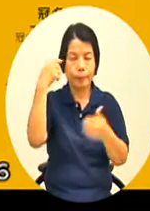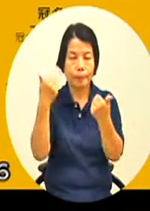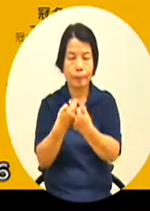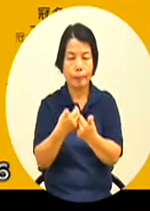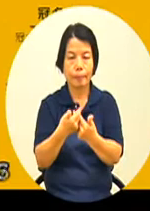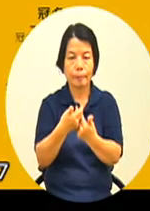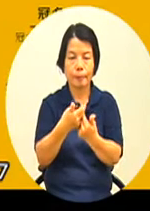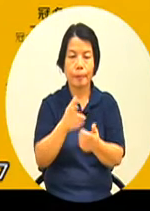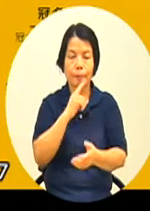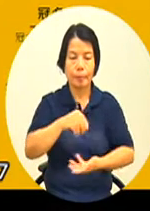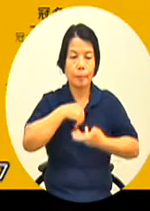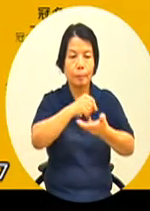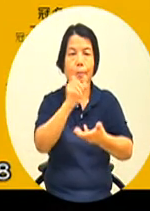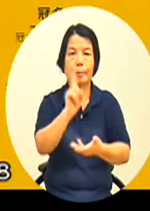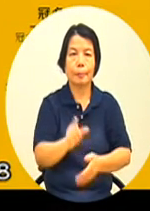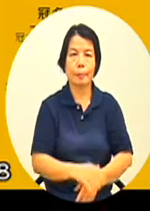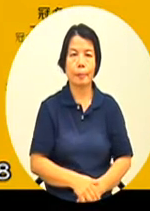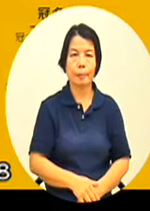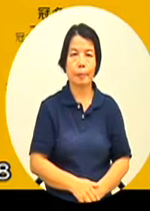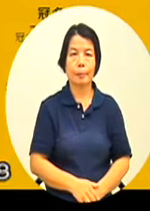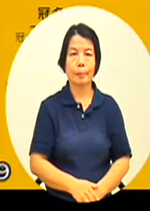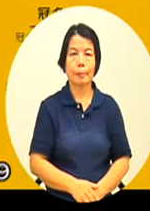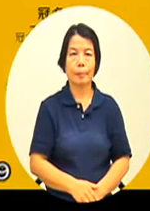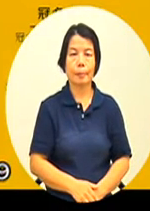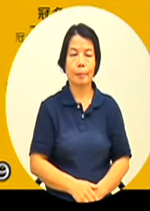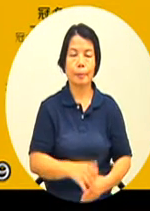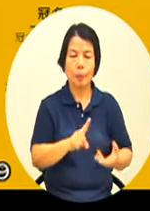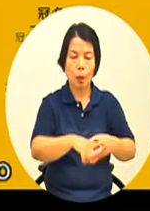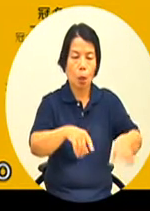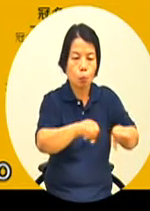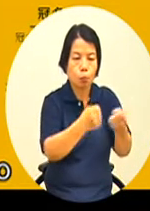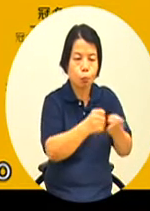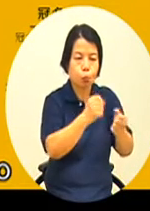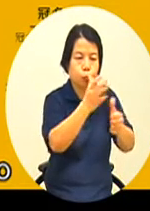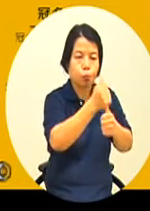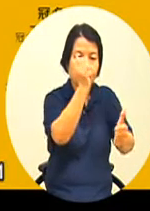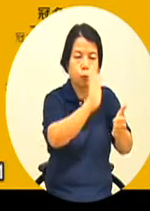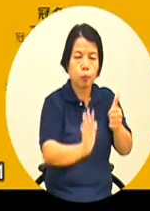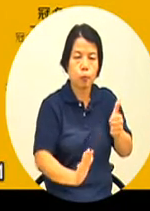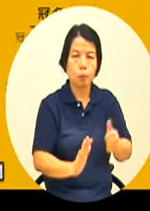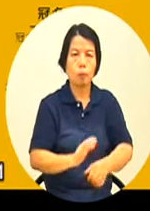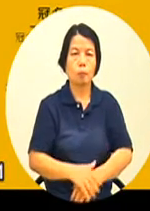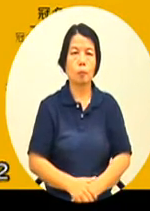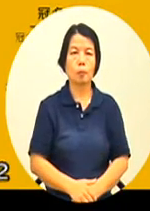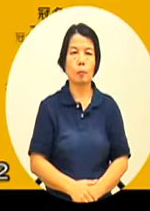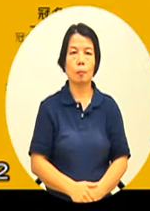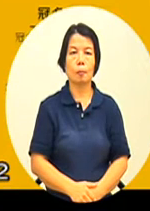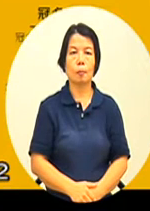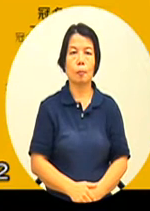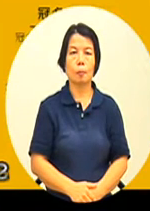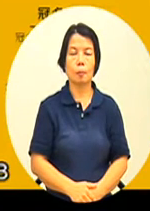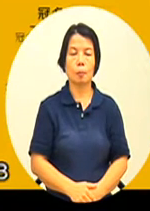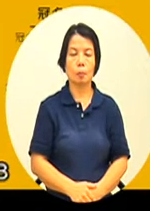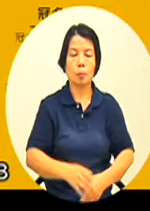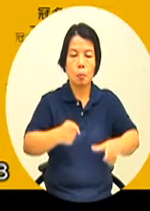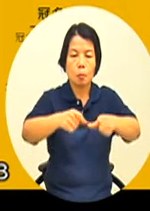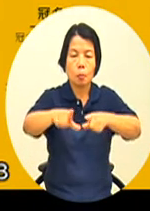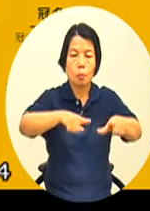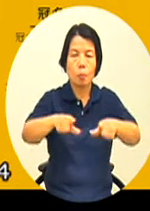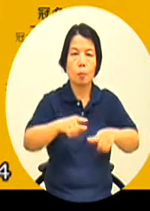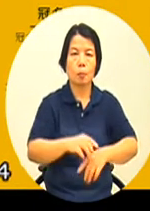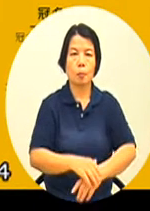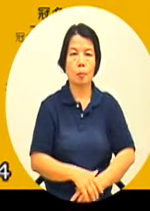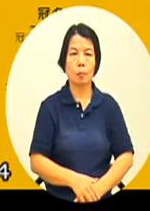反对方他提出的意见就是主要就是，比如说破坏生态的，好，然后公园，好，